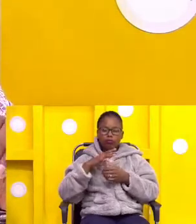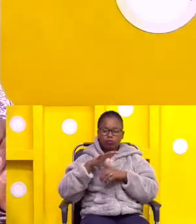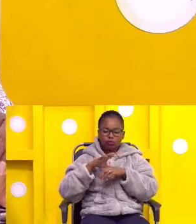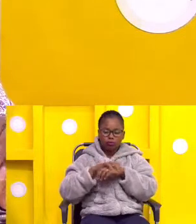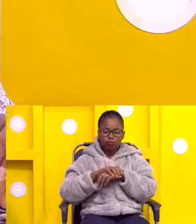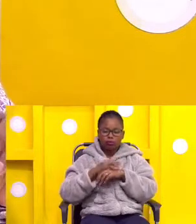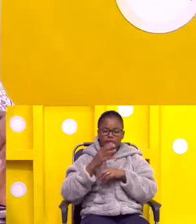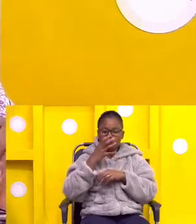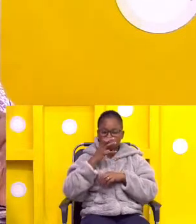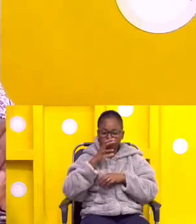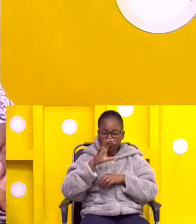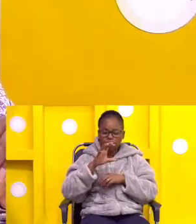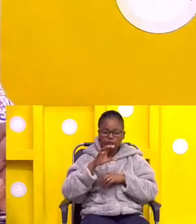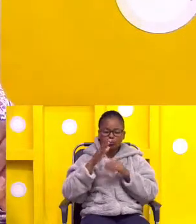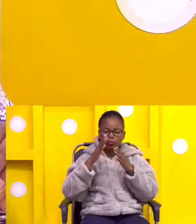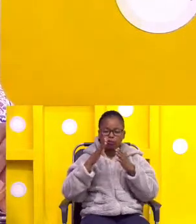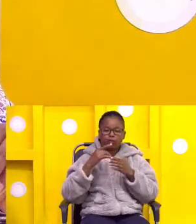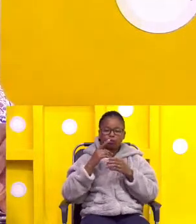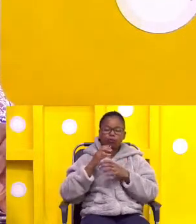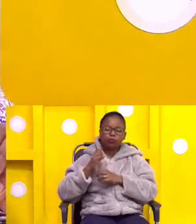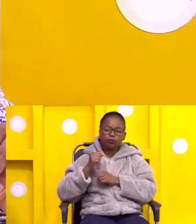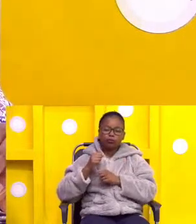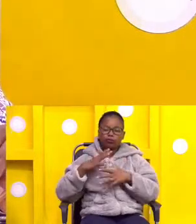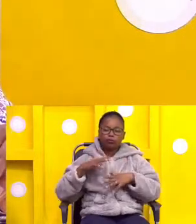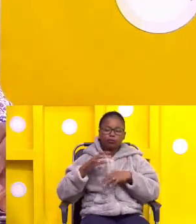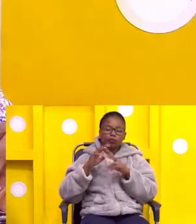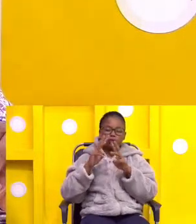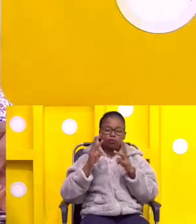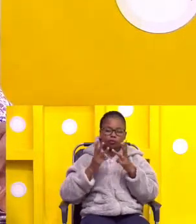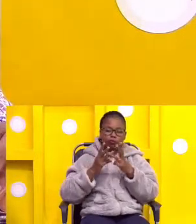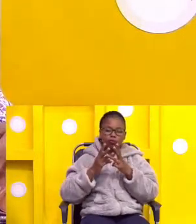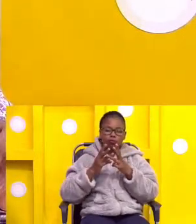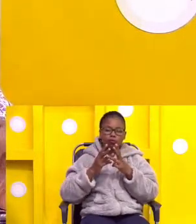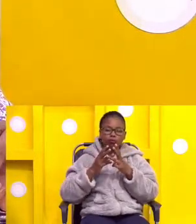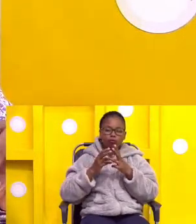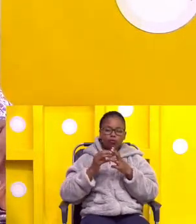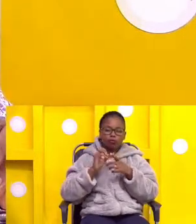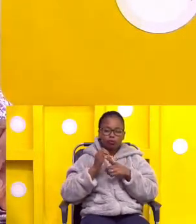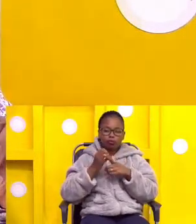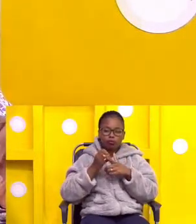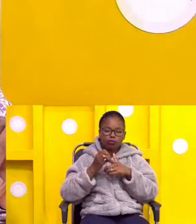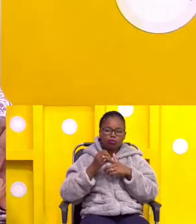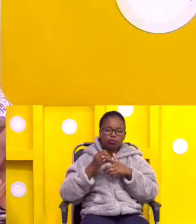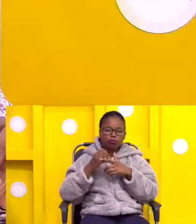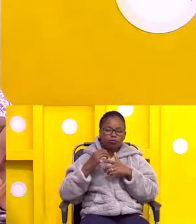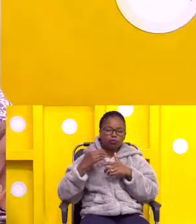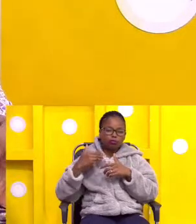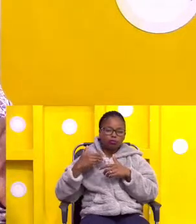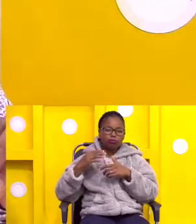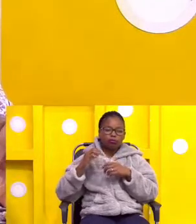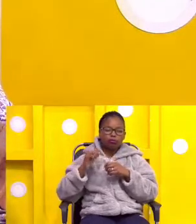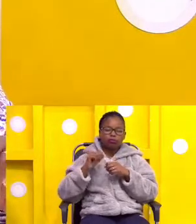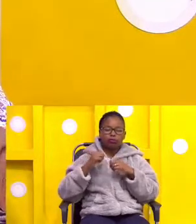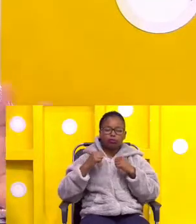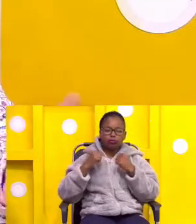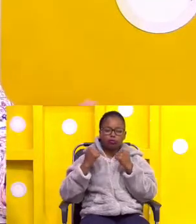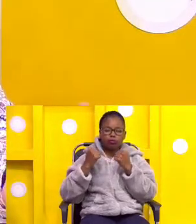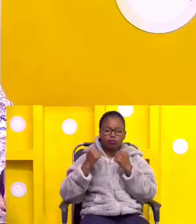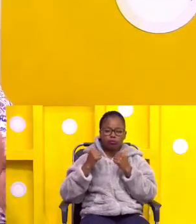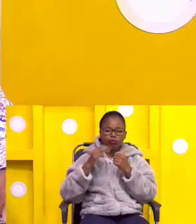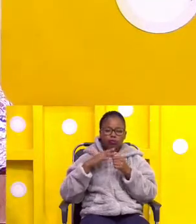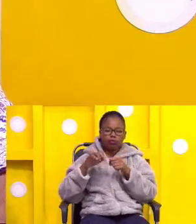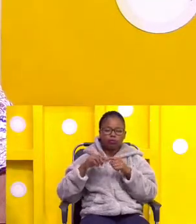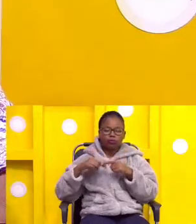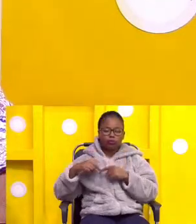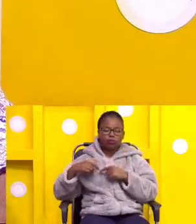kirumiri ni mundu uria wihokaga andu a guku thi. Ona kana akehotora ehokete hinya wao. Ngoro yake